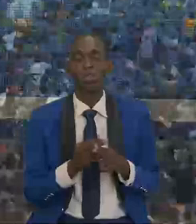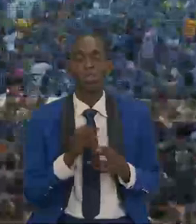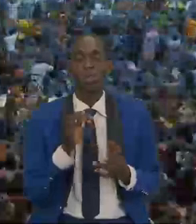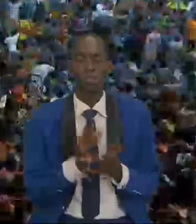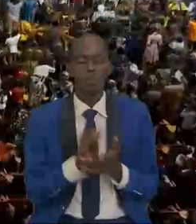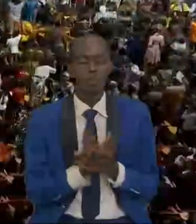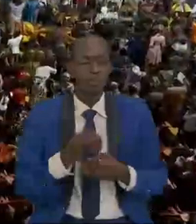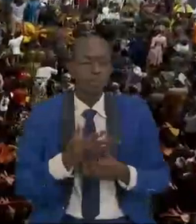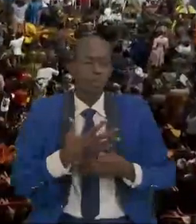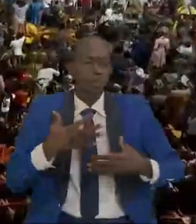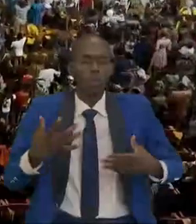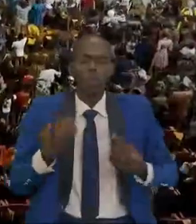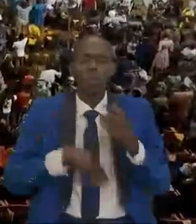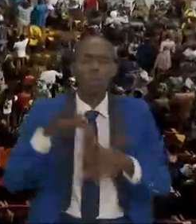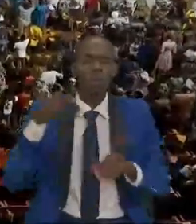Affranchis-les maintenant.